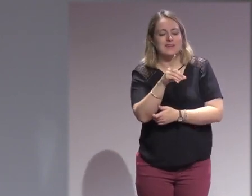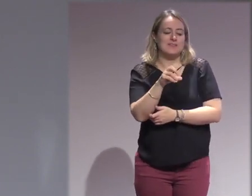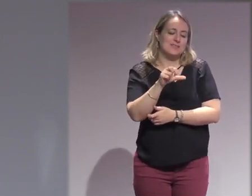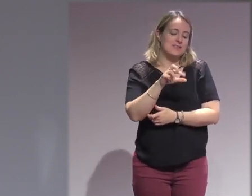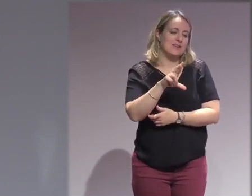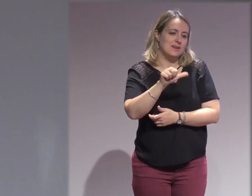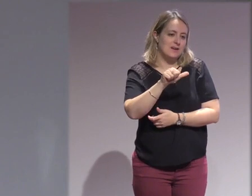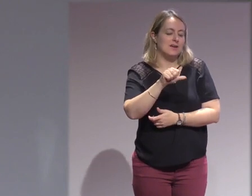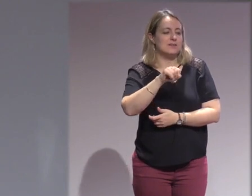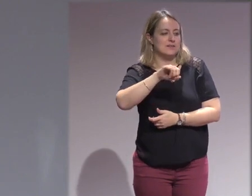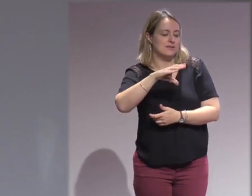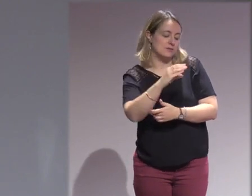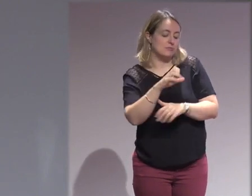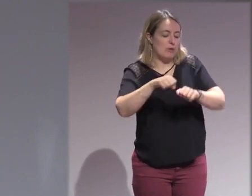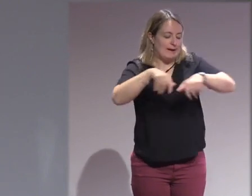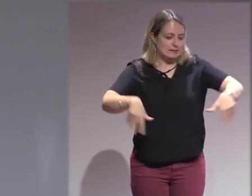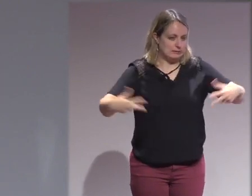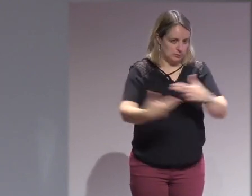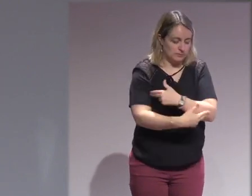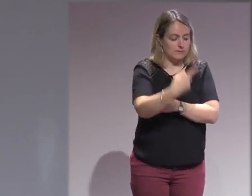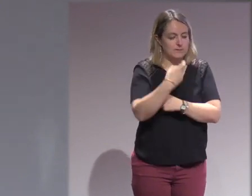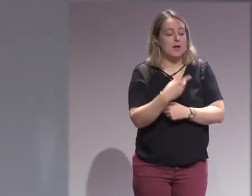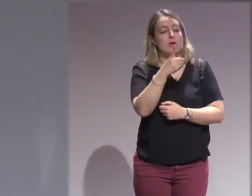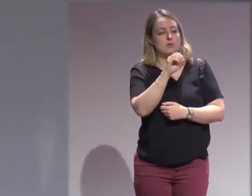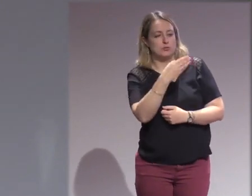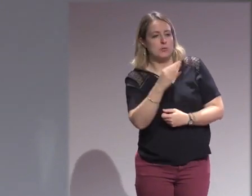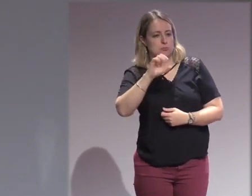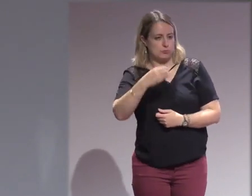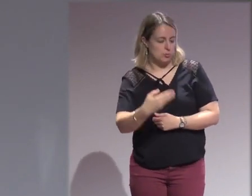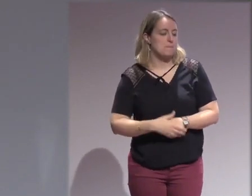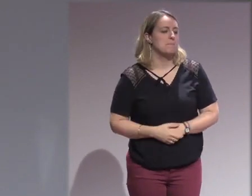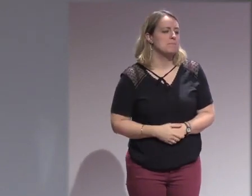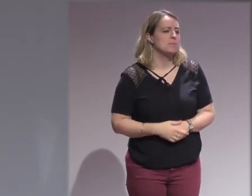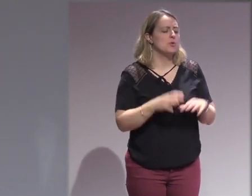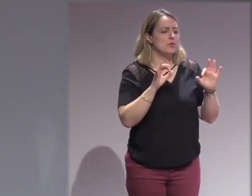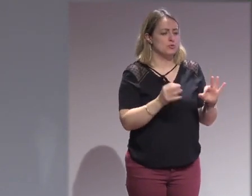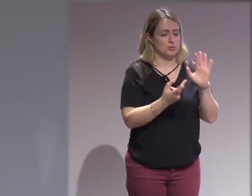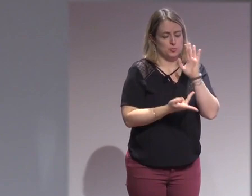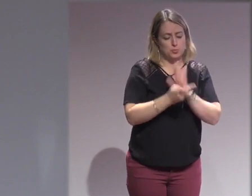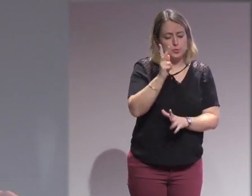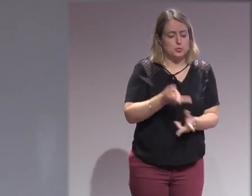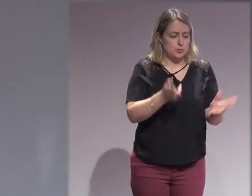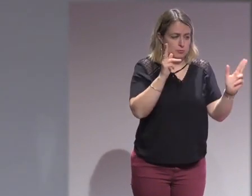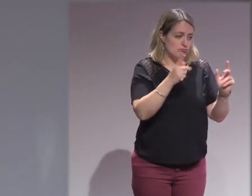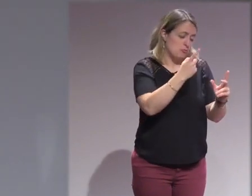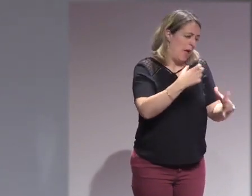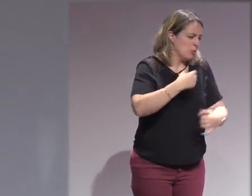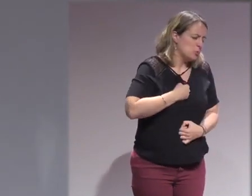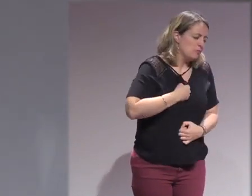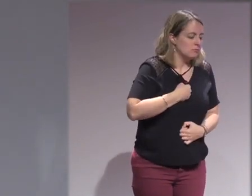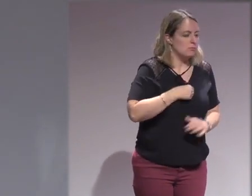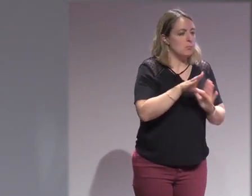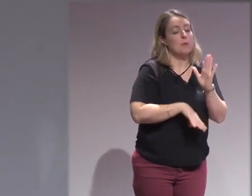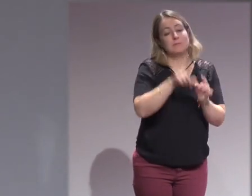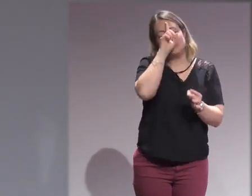donc des départements et régions d'outre-mer, c'est donc un épisode qui est plutôt lié au Bumidom qu'à l'adoption. Mais de toute façon, par contre, les logiques coloniales